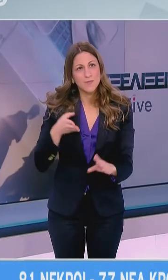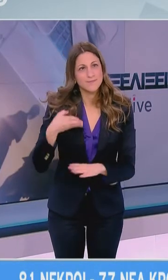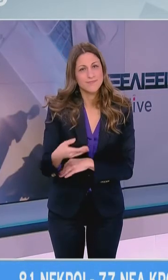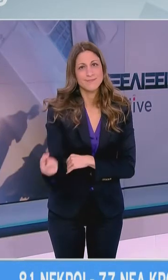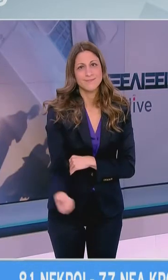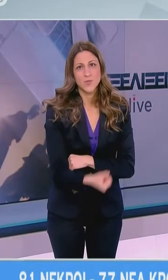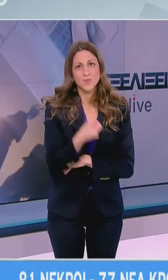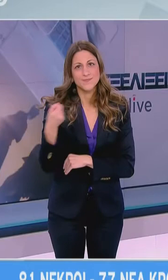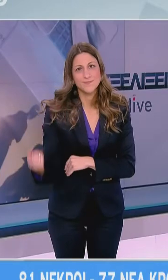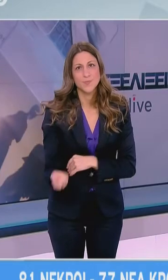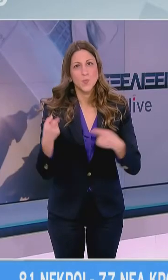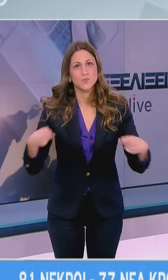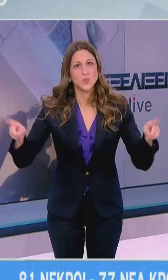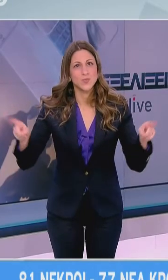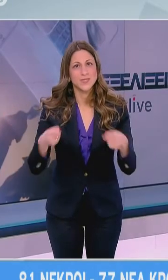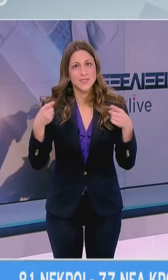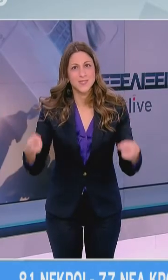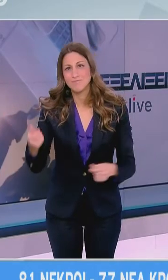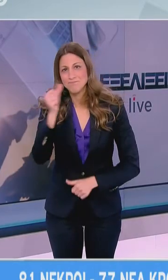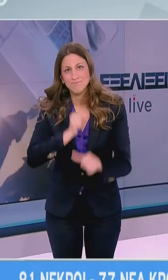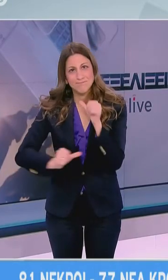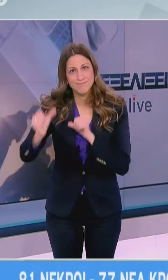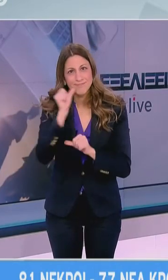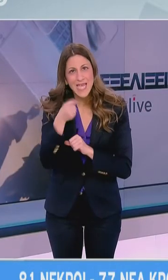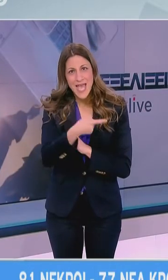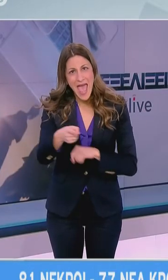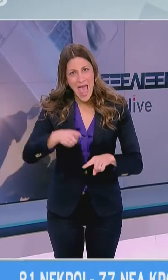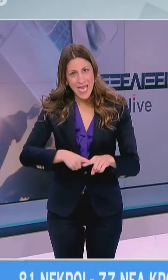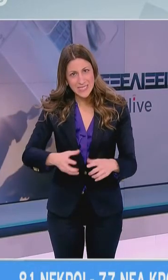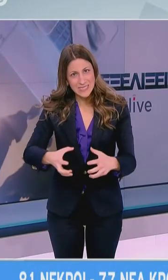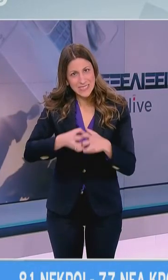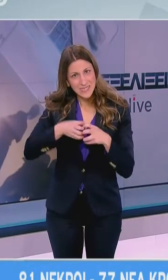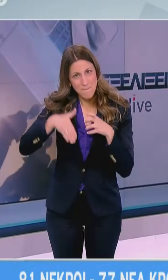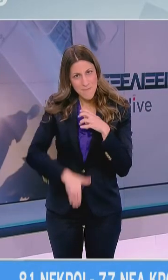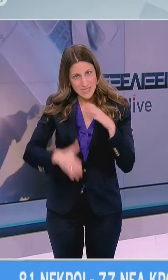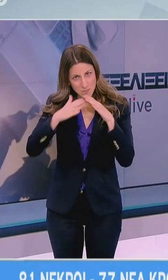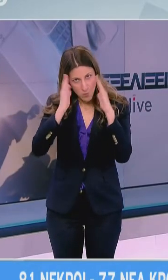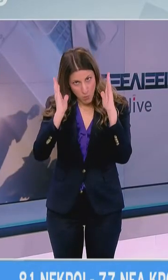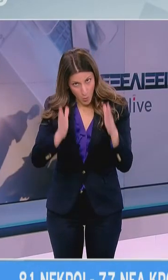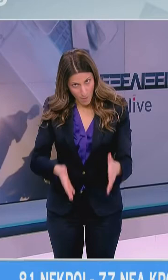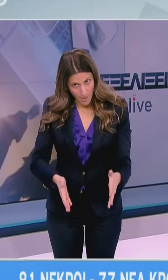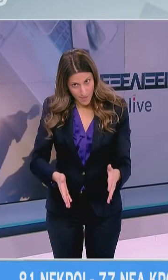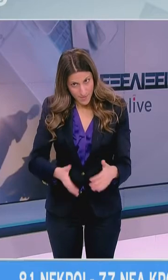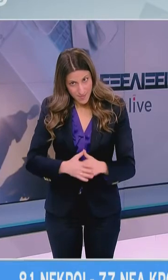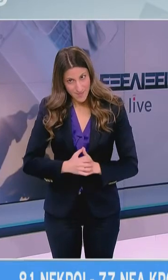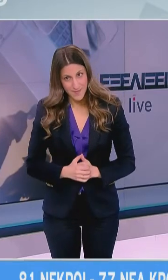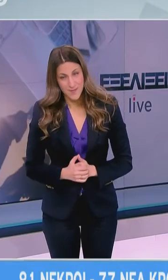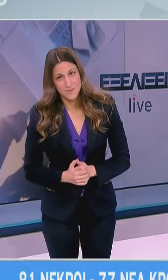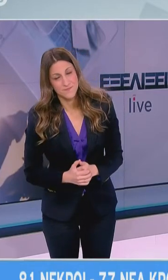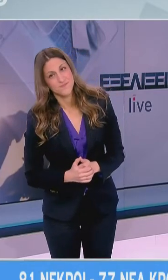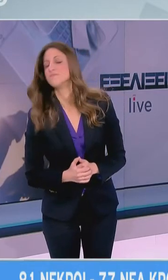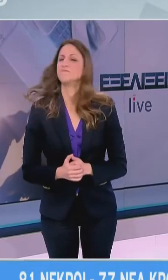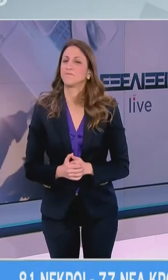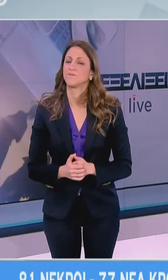να δικαιολογήσουν τις μετακινήσεις τους και να παραβρεθούν σε φιλικά τραπέζια? Δεν αντιλαμβάνομαι την αξιοποίηση των SMS για να βρεθούν